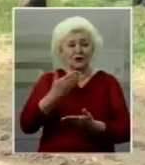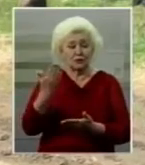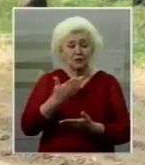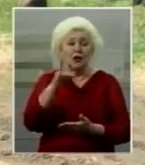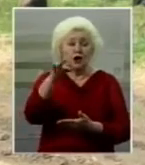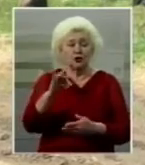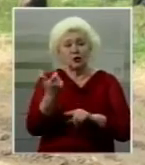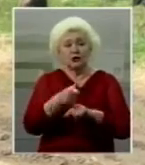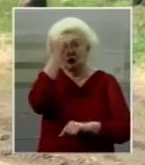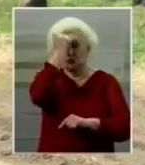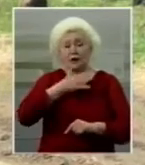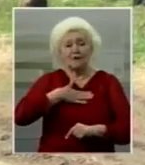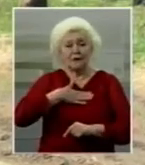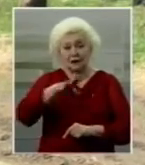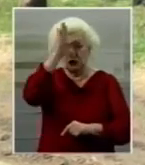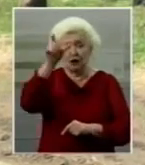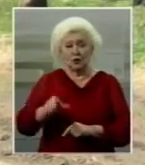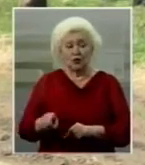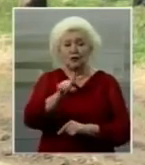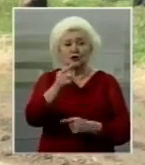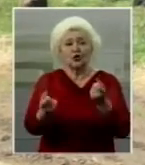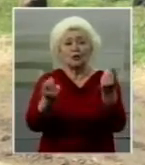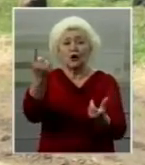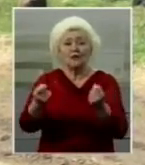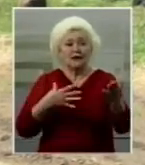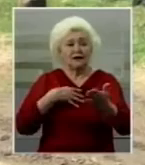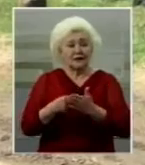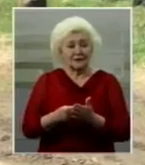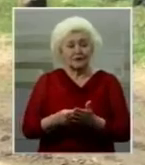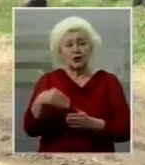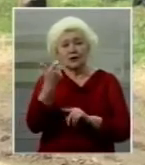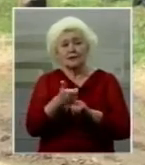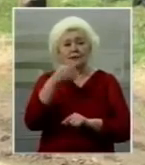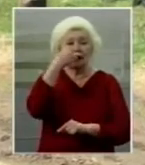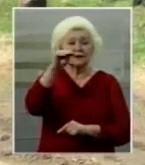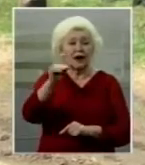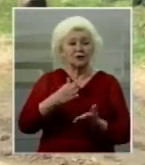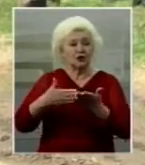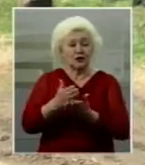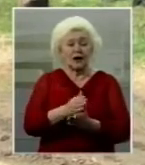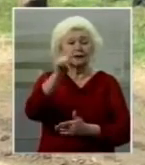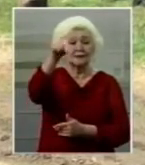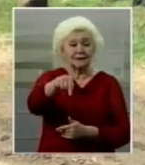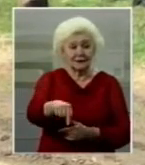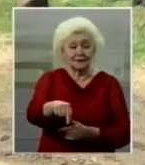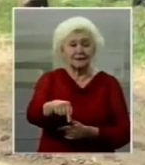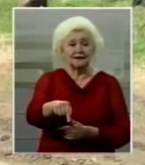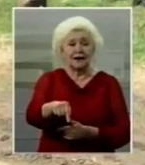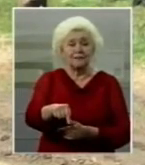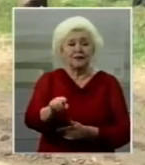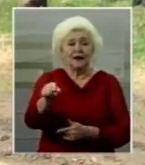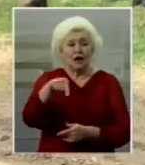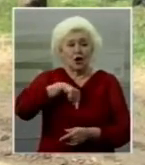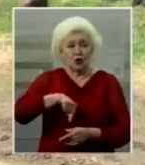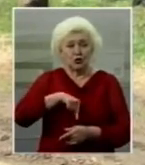Ну, я дуже вдячний хлопцям, що вони проявили свої найкращі якості бійця, дух